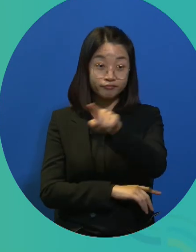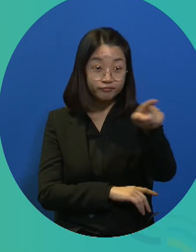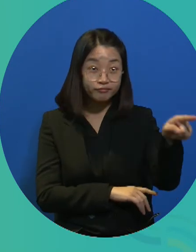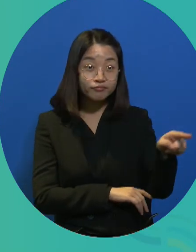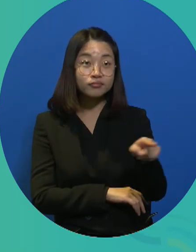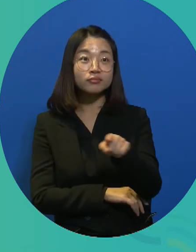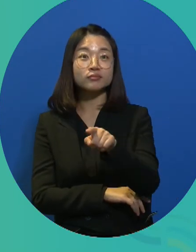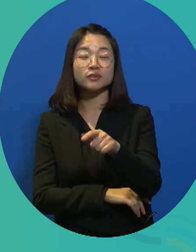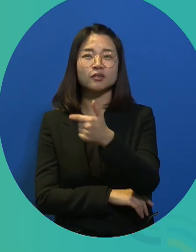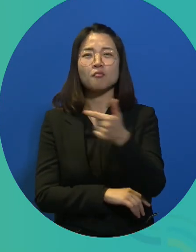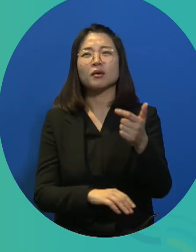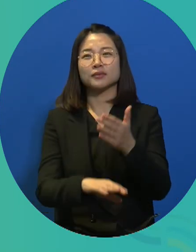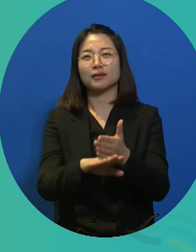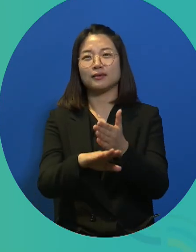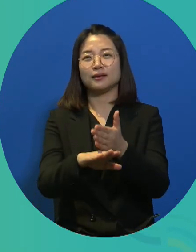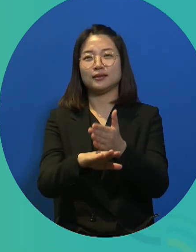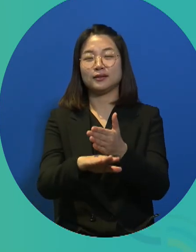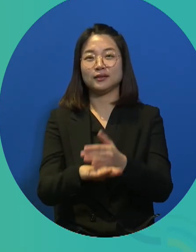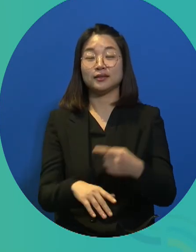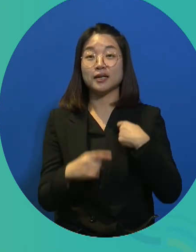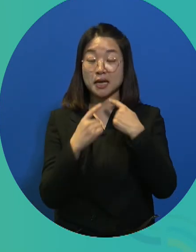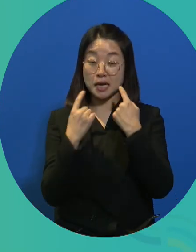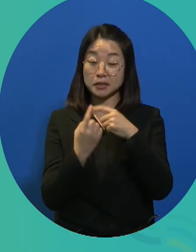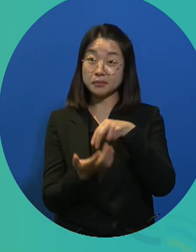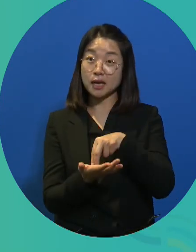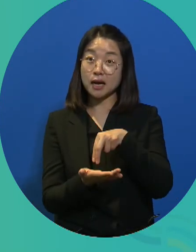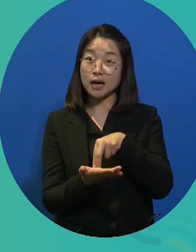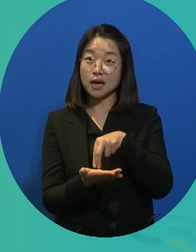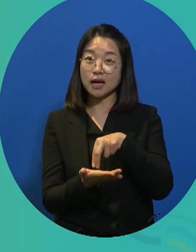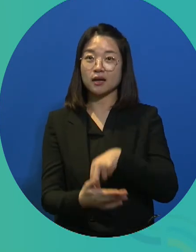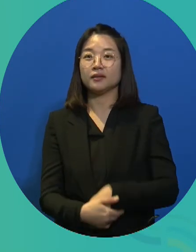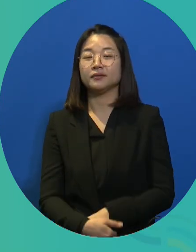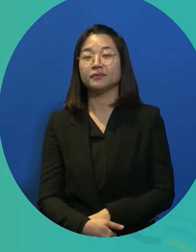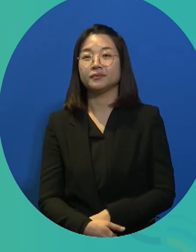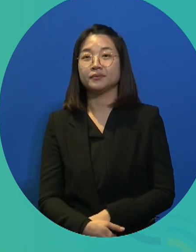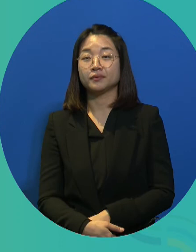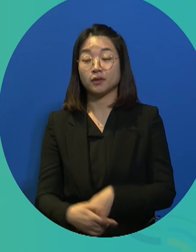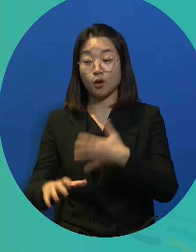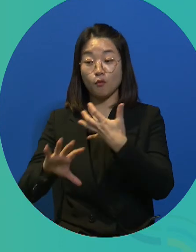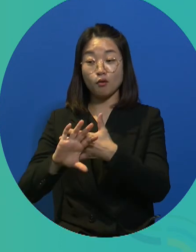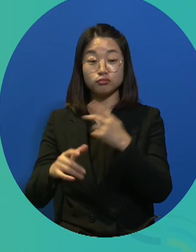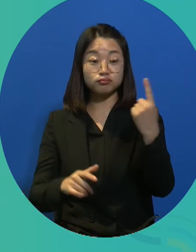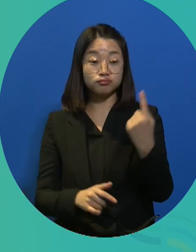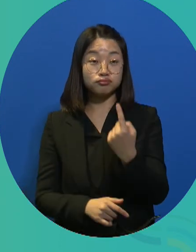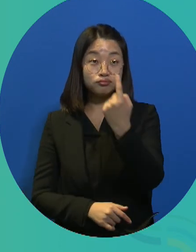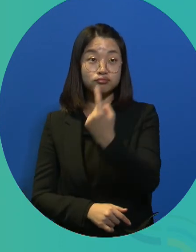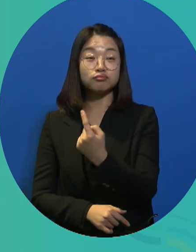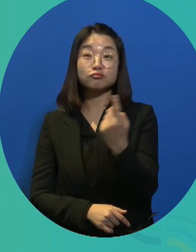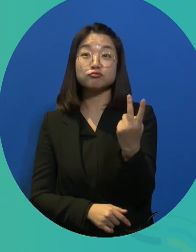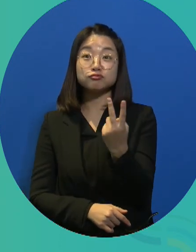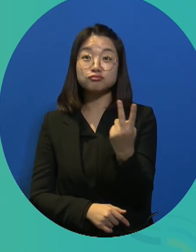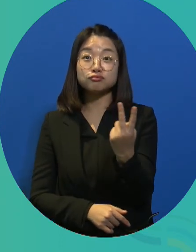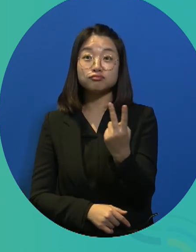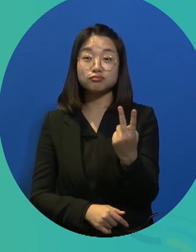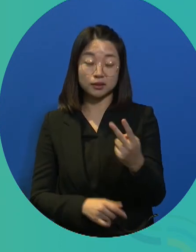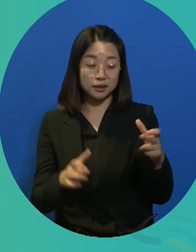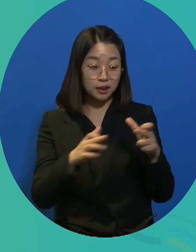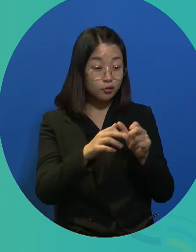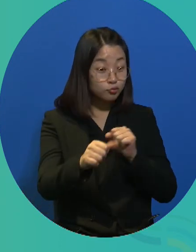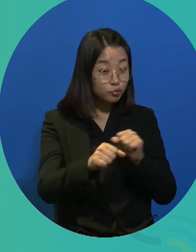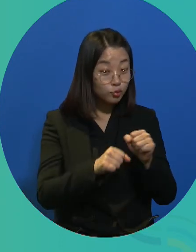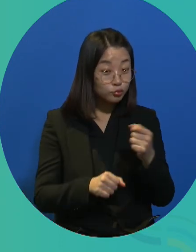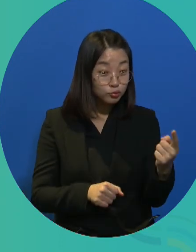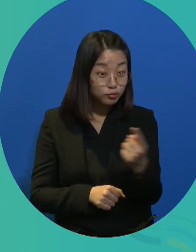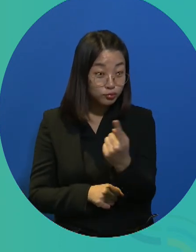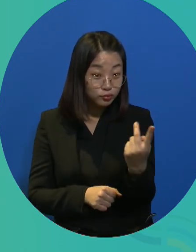모두 너무 감사드리고 또 개인적으로는 이제 해외에서 오신 이 장애 운동의